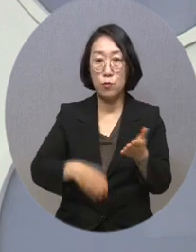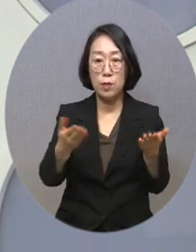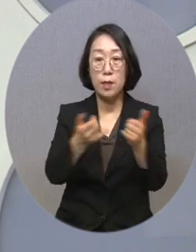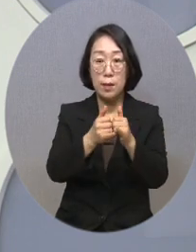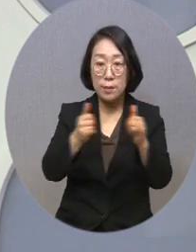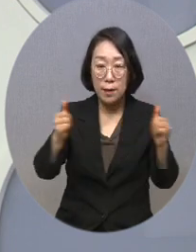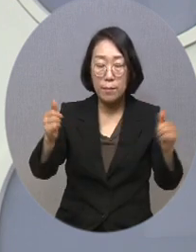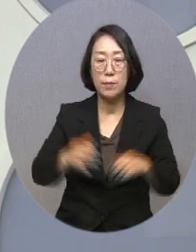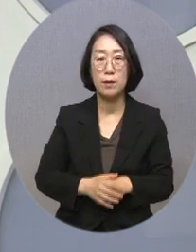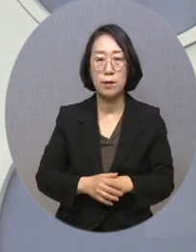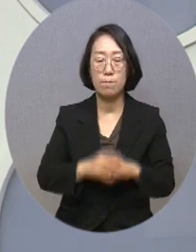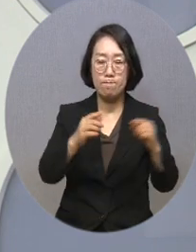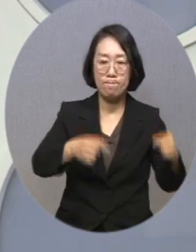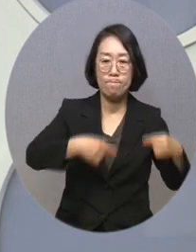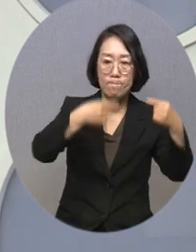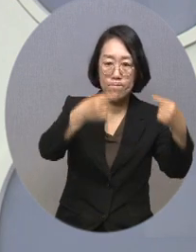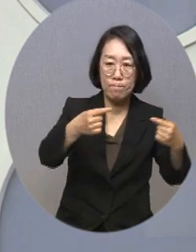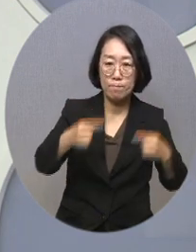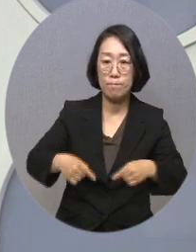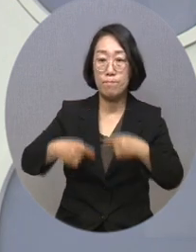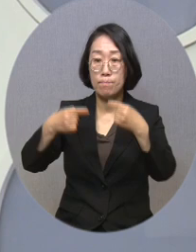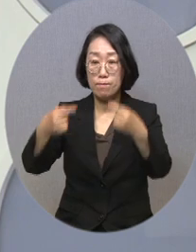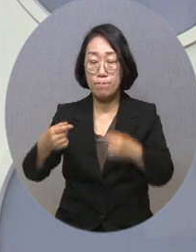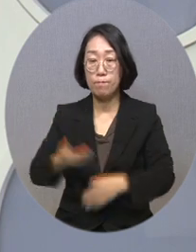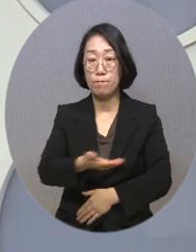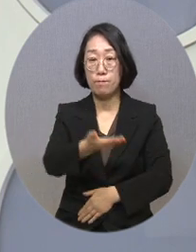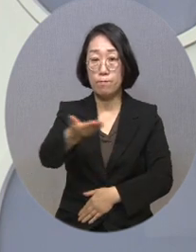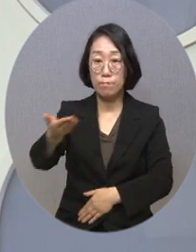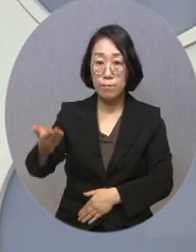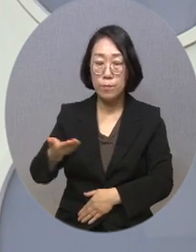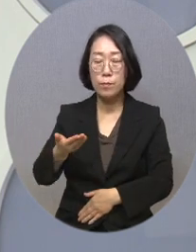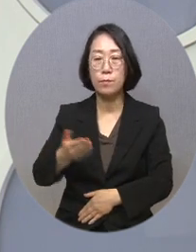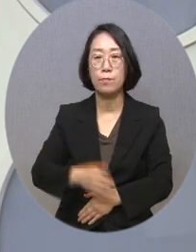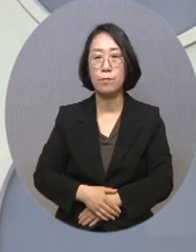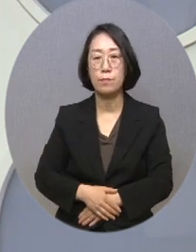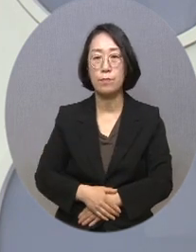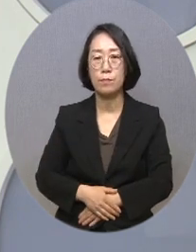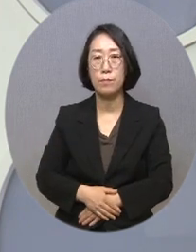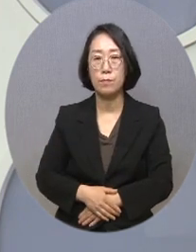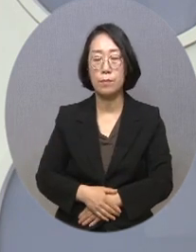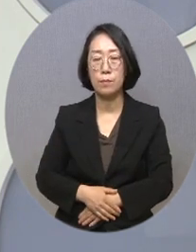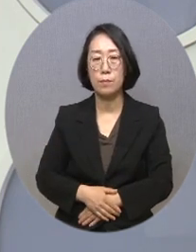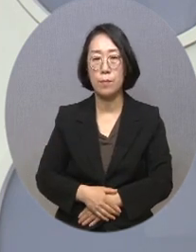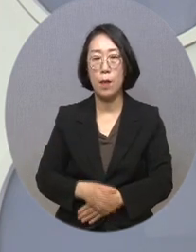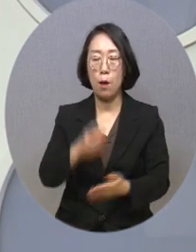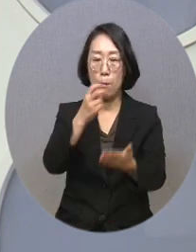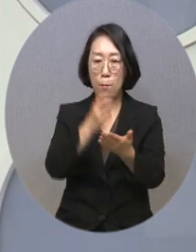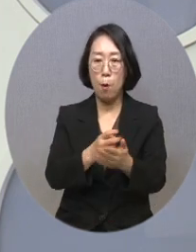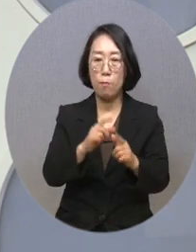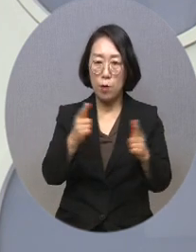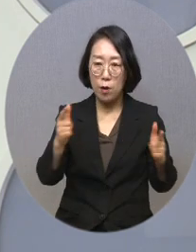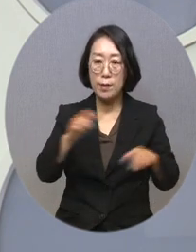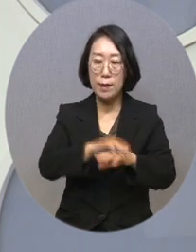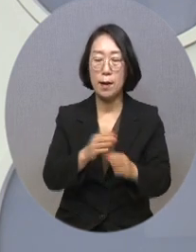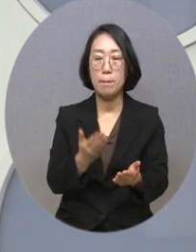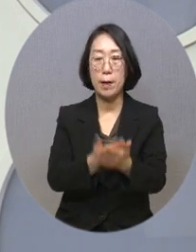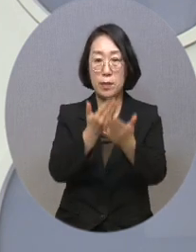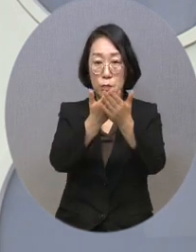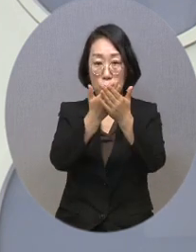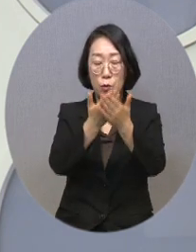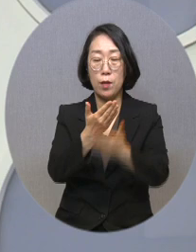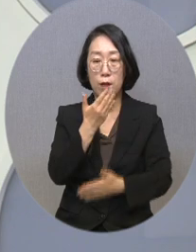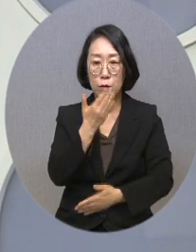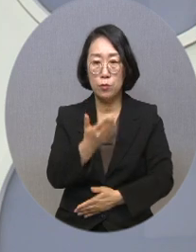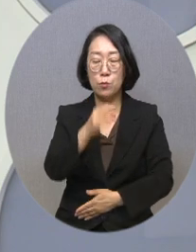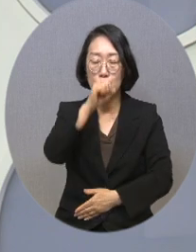이제 지역 봉사를 하고 그리고 그들이 이제 그 세무사 제도 발전도 할 수 있는 네. 그런 방향을 찾아야 된다